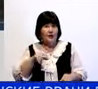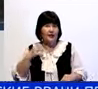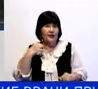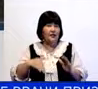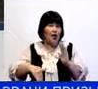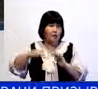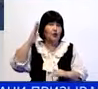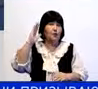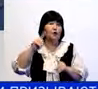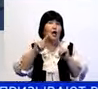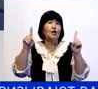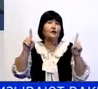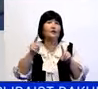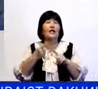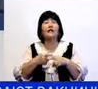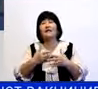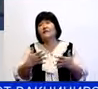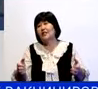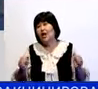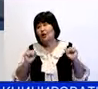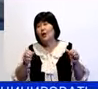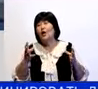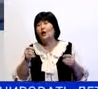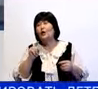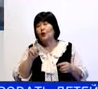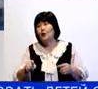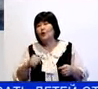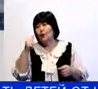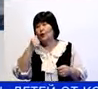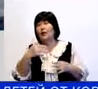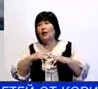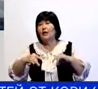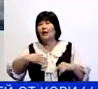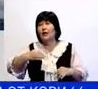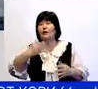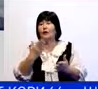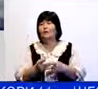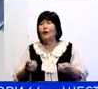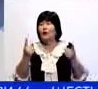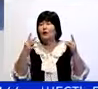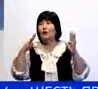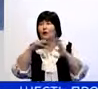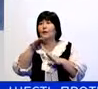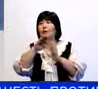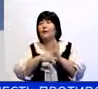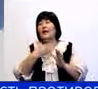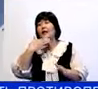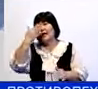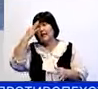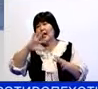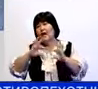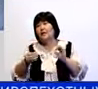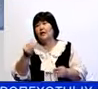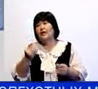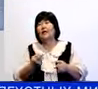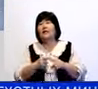подрастают будущие звезды этого вида спорта. И еще, этот год для настольного тенниса юбилейный. Он был включен в программу летних Олимпийских игр